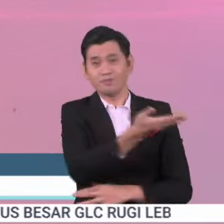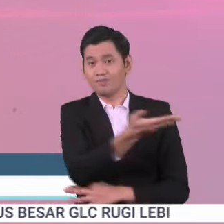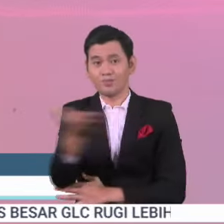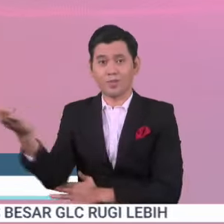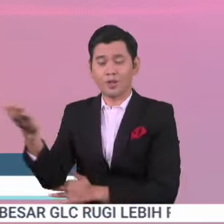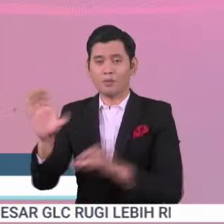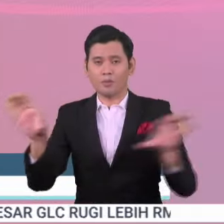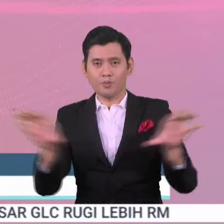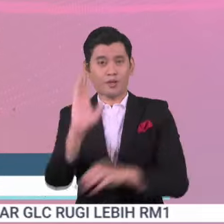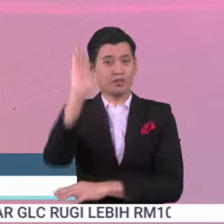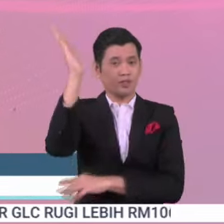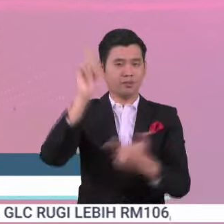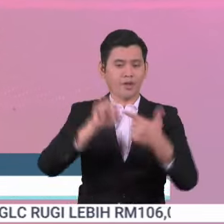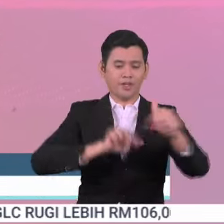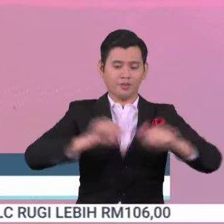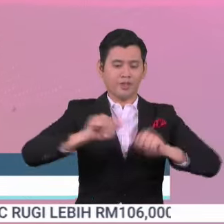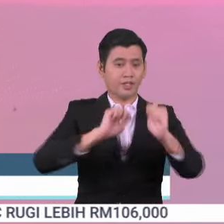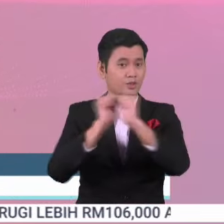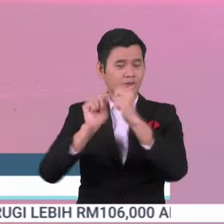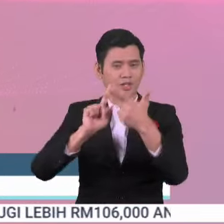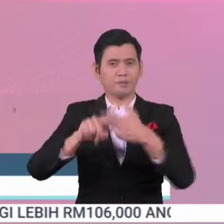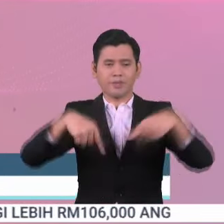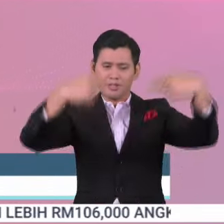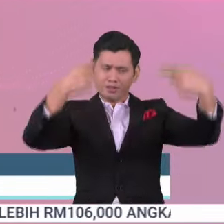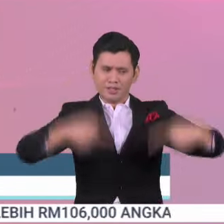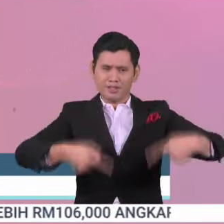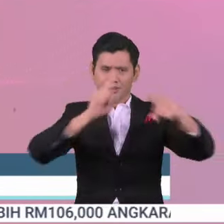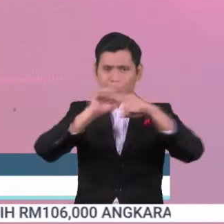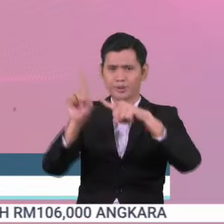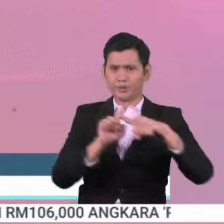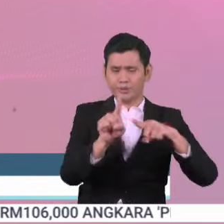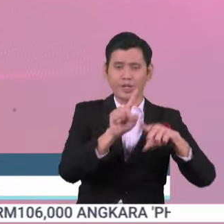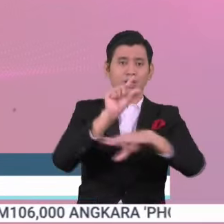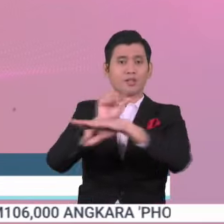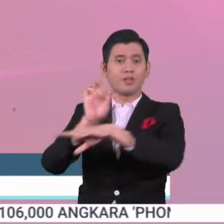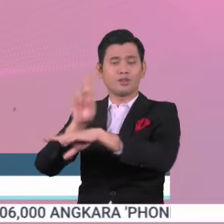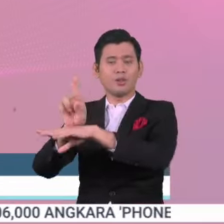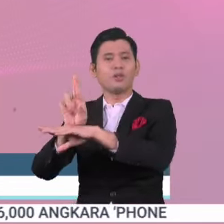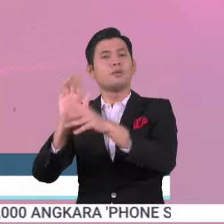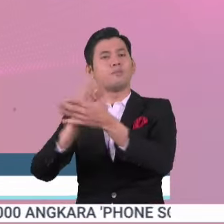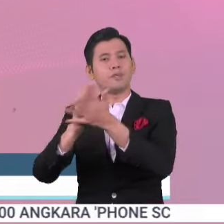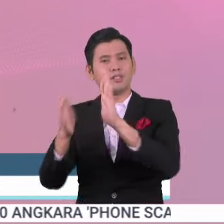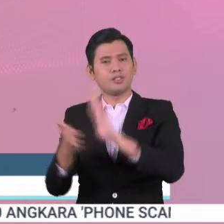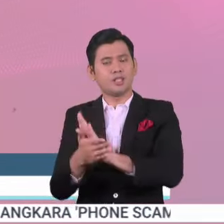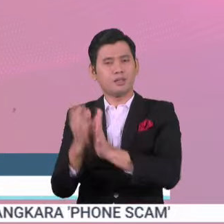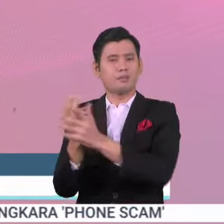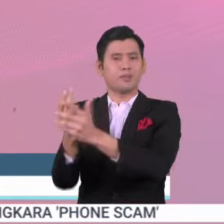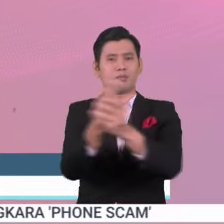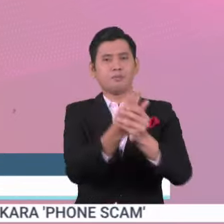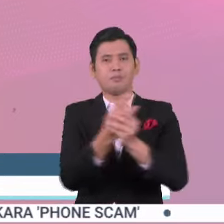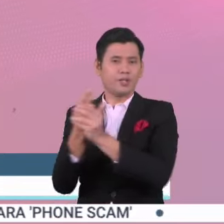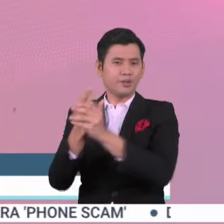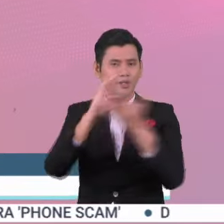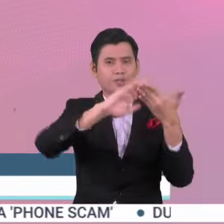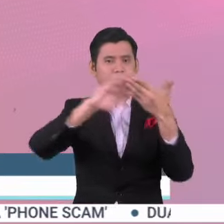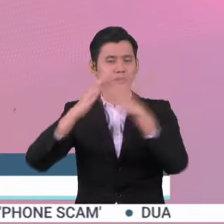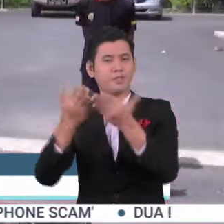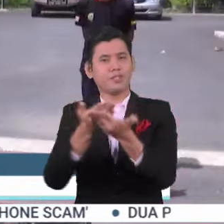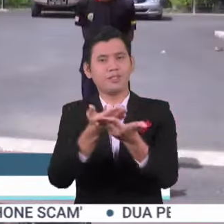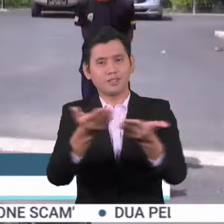penganjuran ceramah aktiviti sukan pelbagai pertandingan dan gotongroyong menjadi medium pengukuhan perpaduan antara